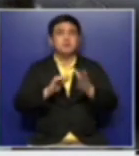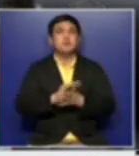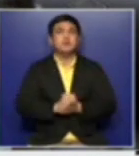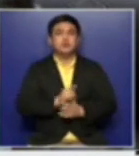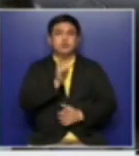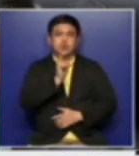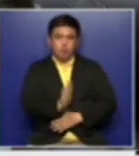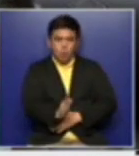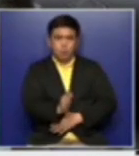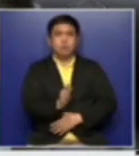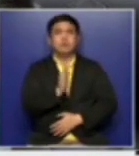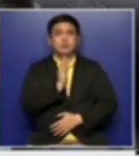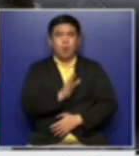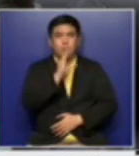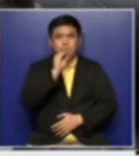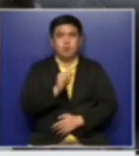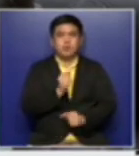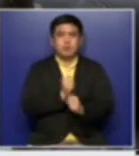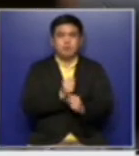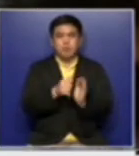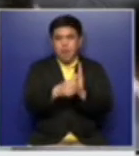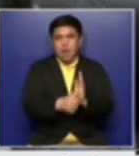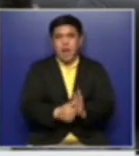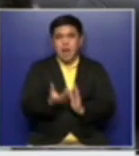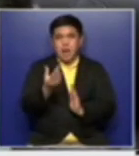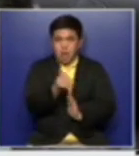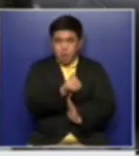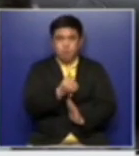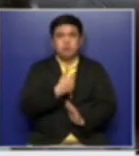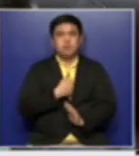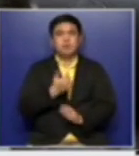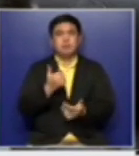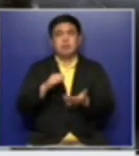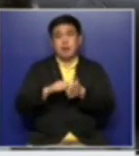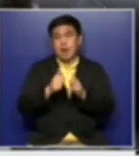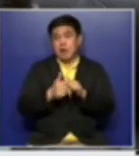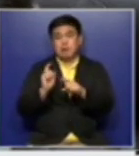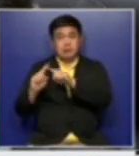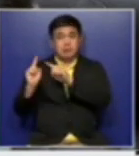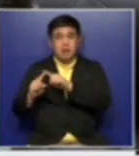ใจจริงจังมากกว่าในปัจจุบันนี้ในการแก้ไขปัญหาต่